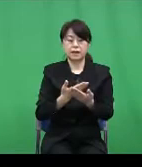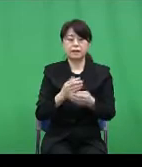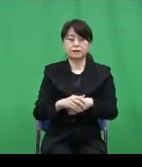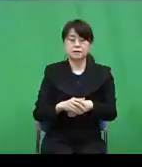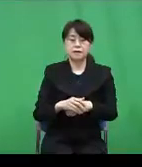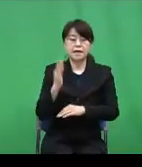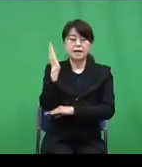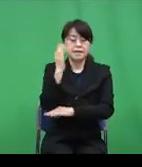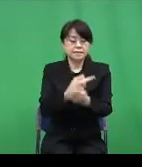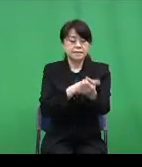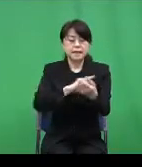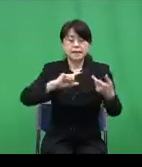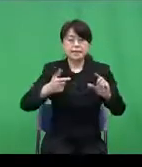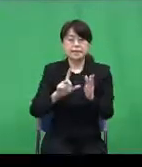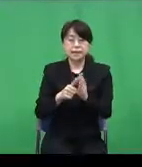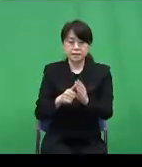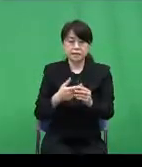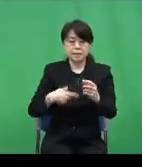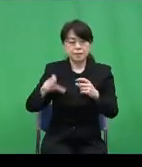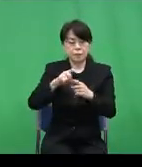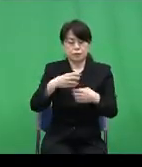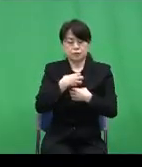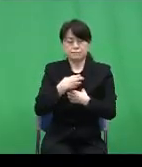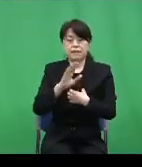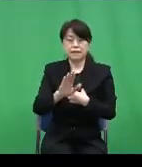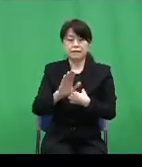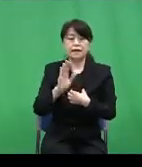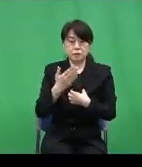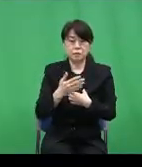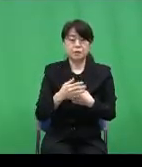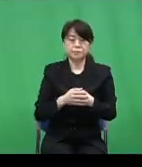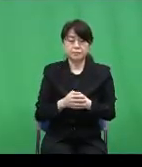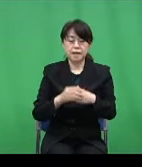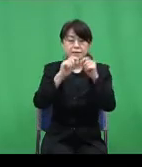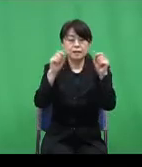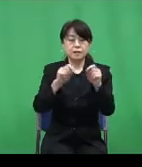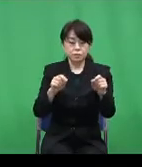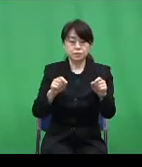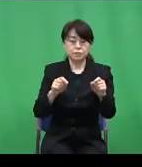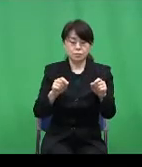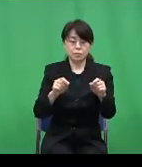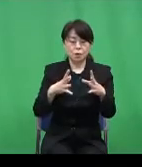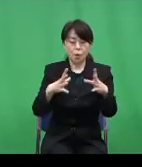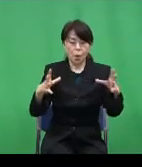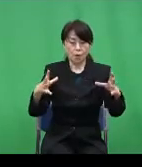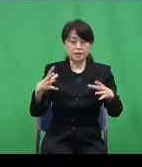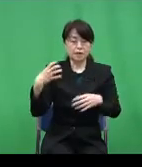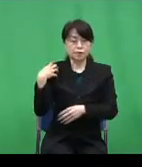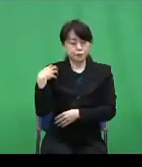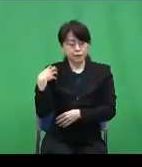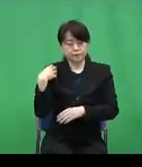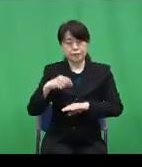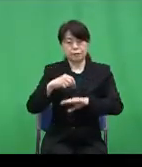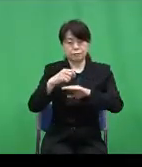になる恐れがあったんで、その場合と比較するともっと大きな負担軽減になったんですけれども、